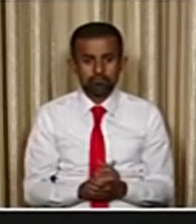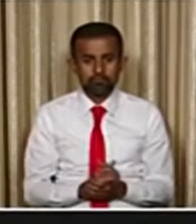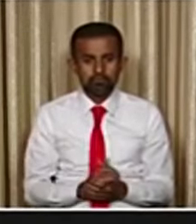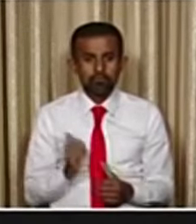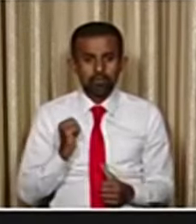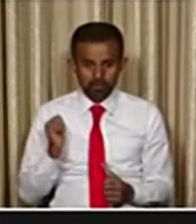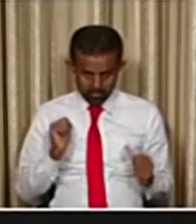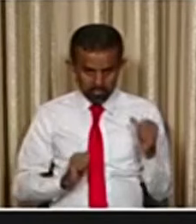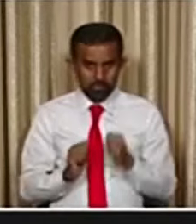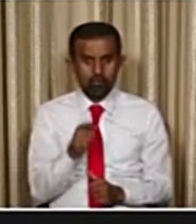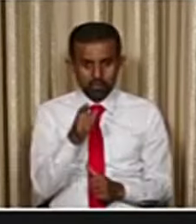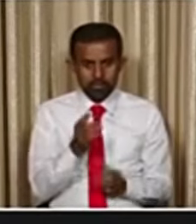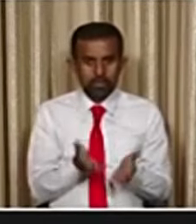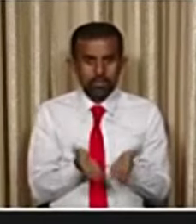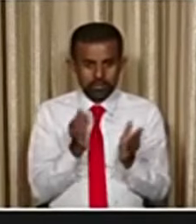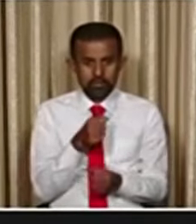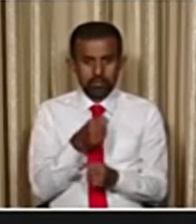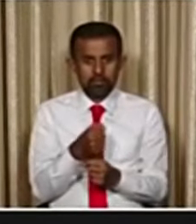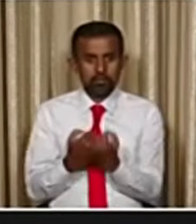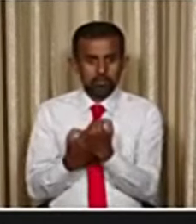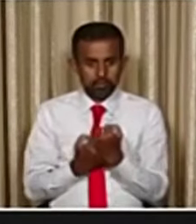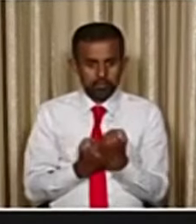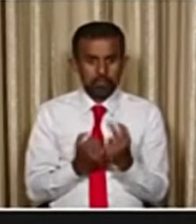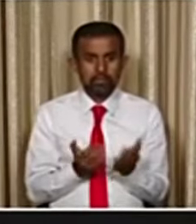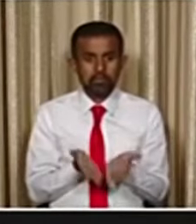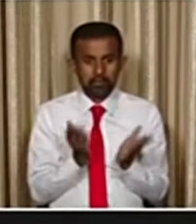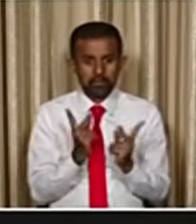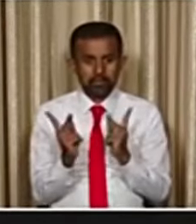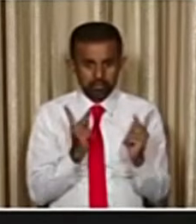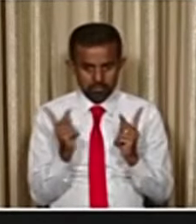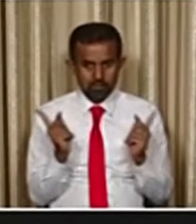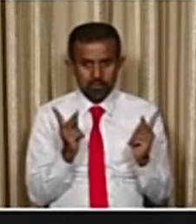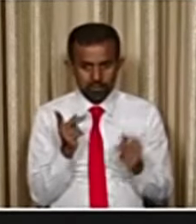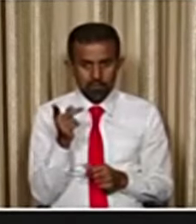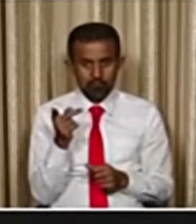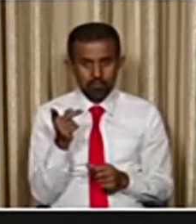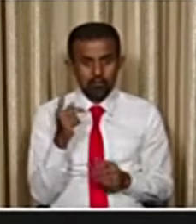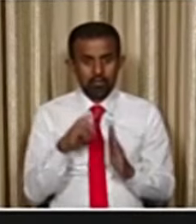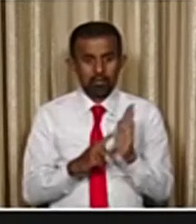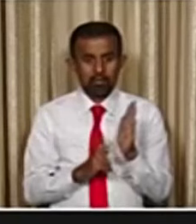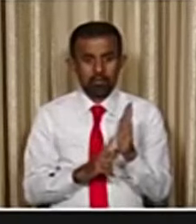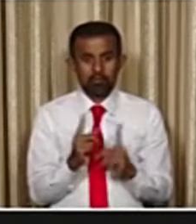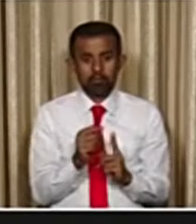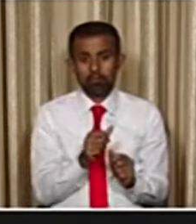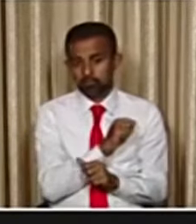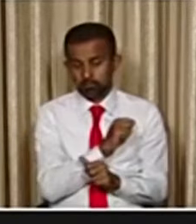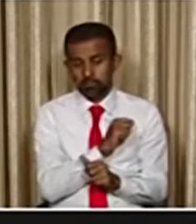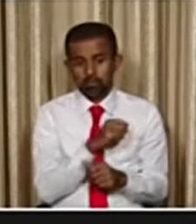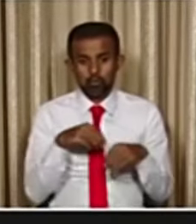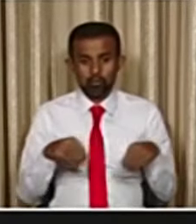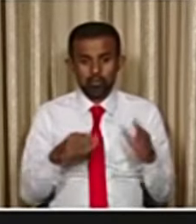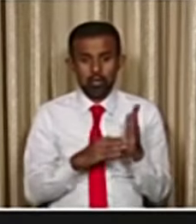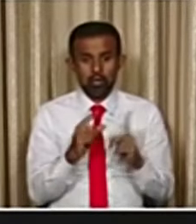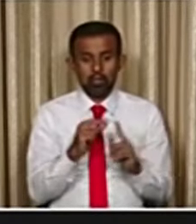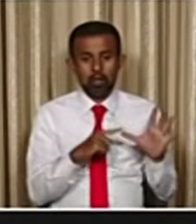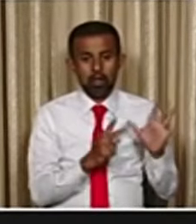රෙදි ඇදගෙනද ඉන්දියානු රජයේ ආධාර අරගෙන ඉන්දියාවේ සංචාරක නීතියේ කාර්යයේ මම ජනතා විමුක්තිගමුවේ හිටපු කෘෂිකර්ම